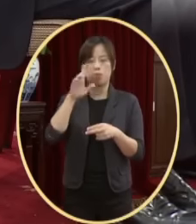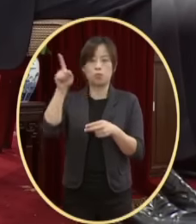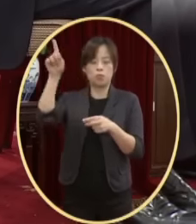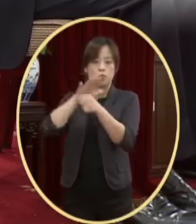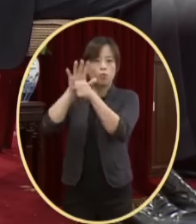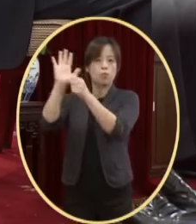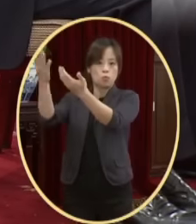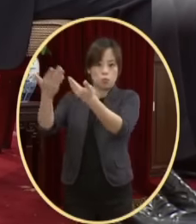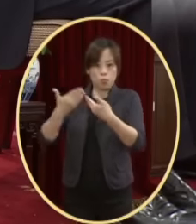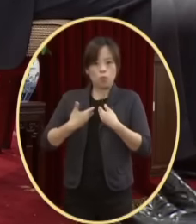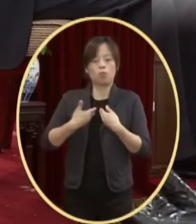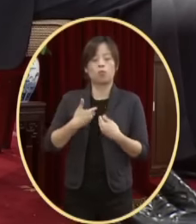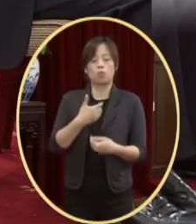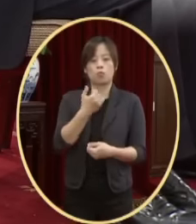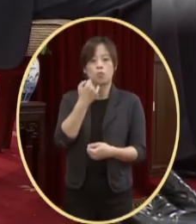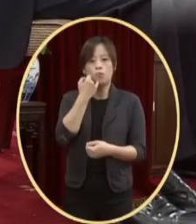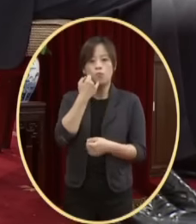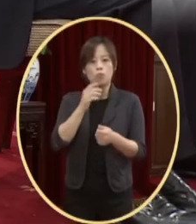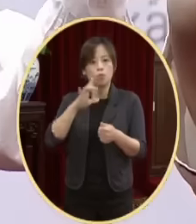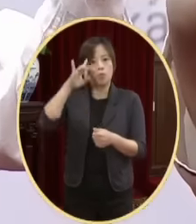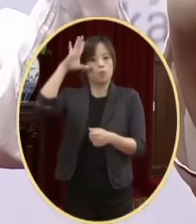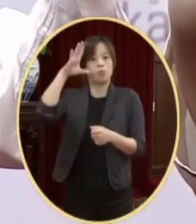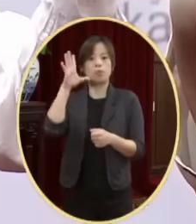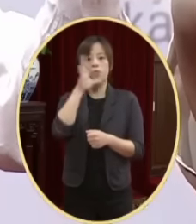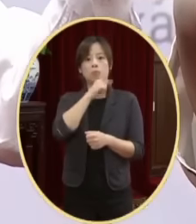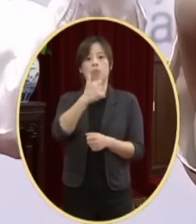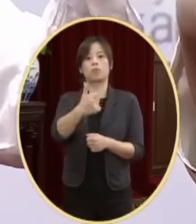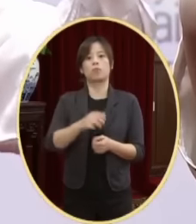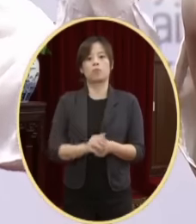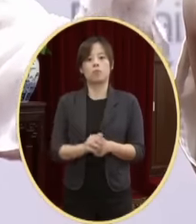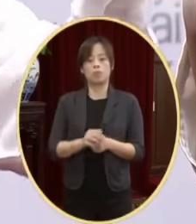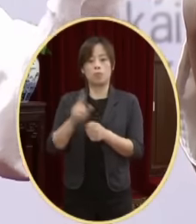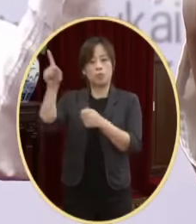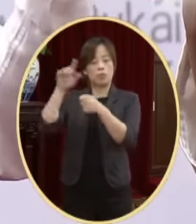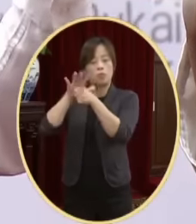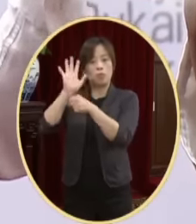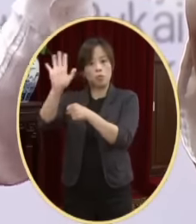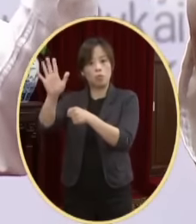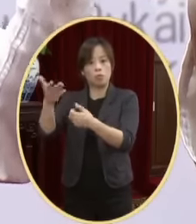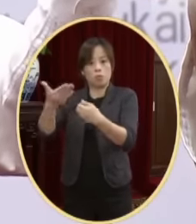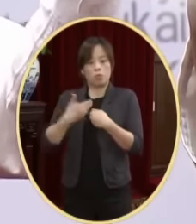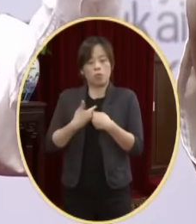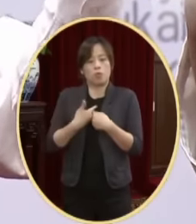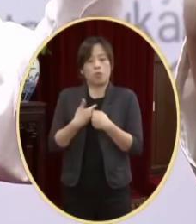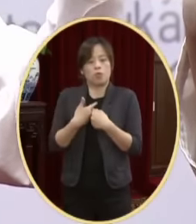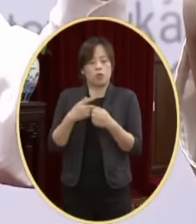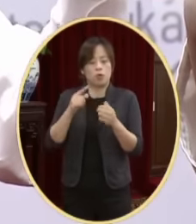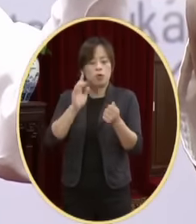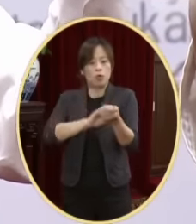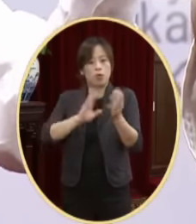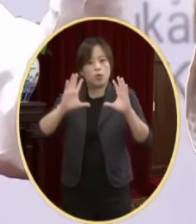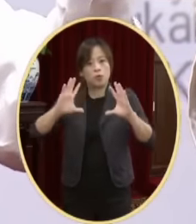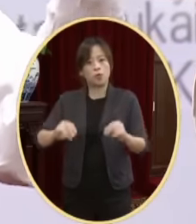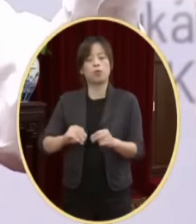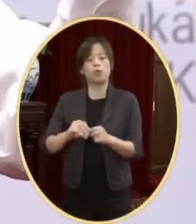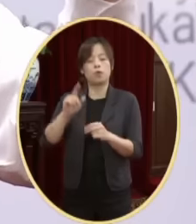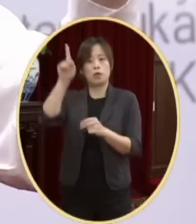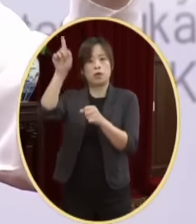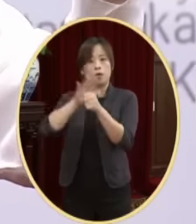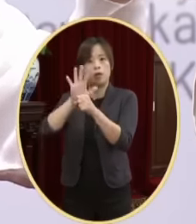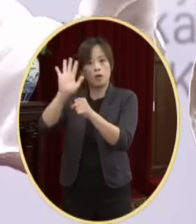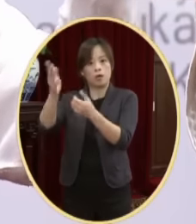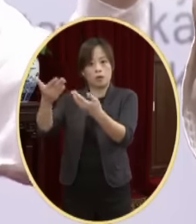爱可以创造奇迹，唯有你的爱 可以带来医治，唯有你的